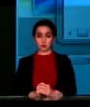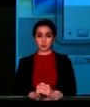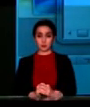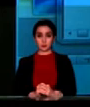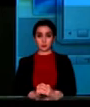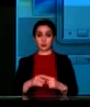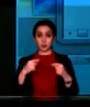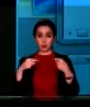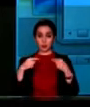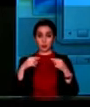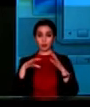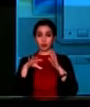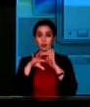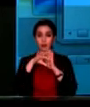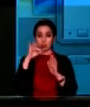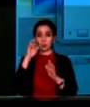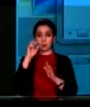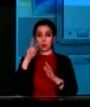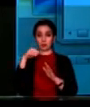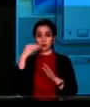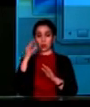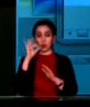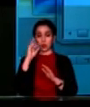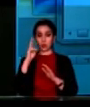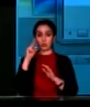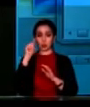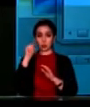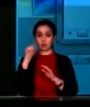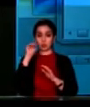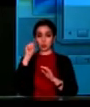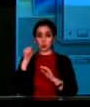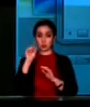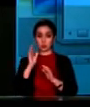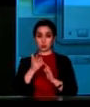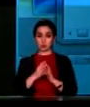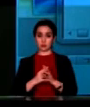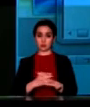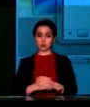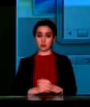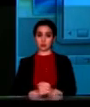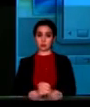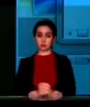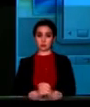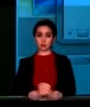Demak, futbolchilarni tanlaymiz va ball beramiz, OK tugmasi bosiladi.